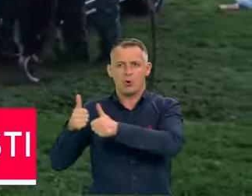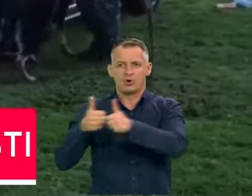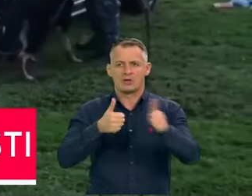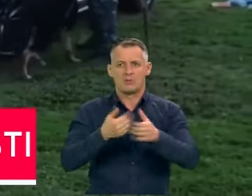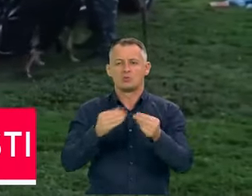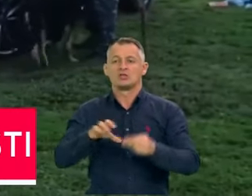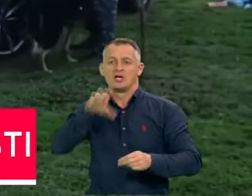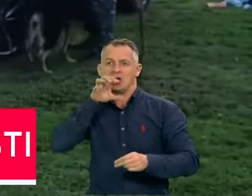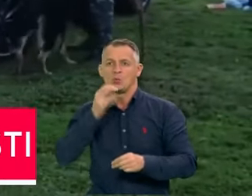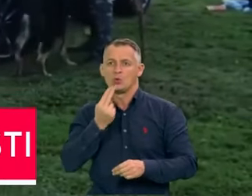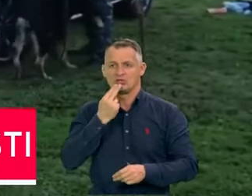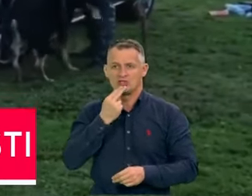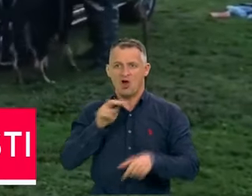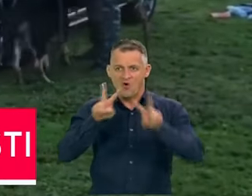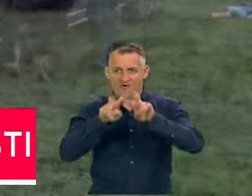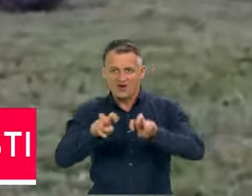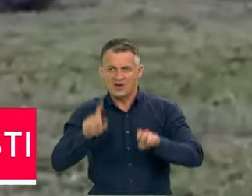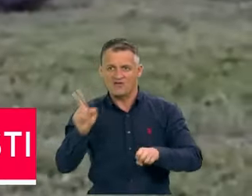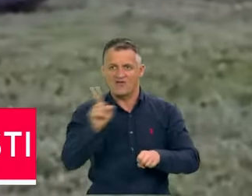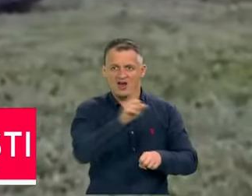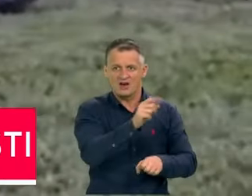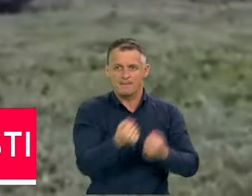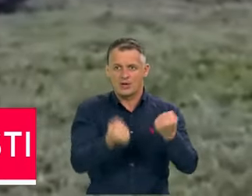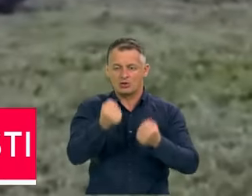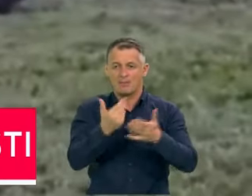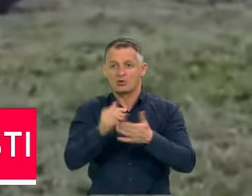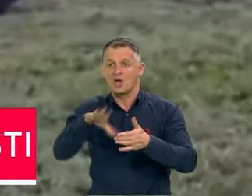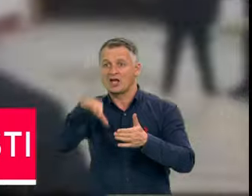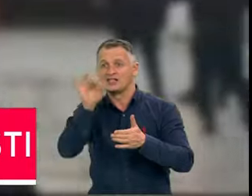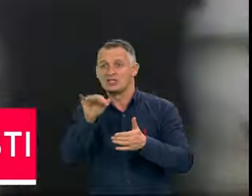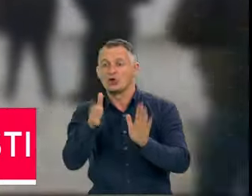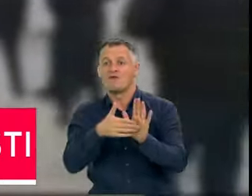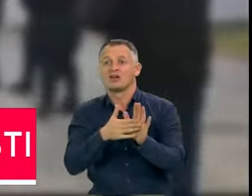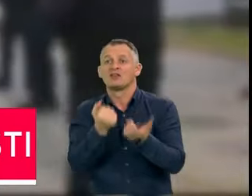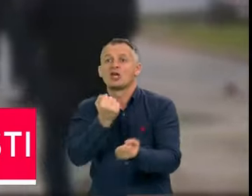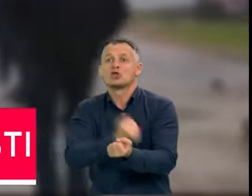câini polițiști au verificat fiecare mașină pentru a da de urma drogurilor